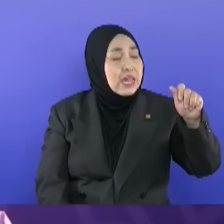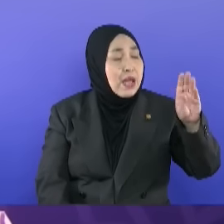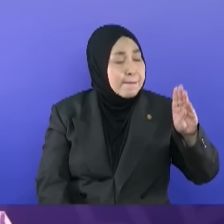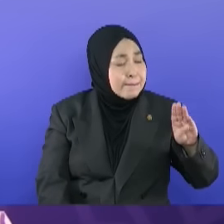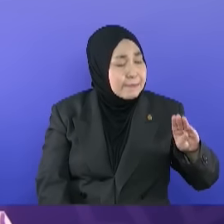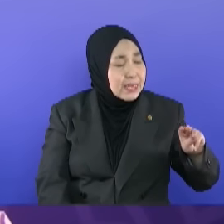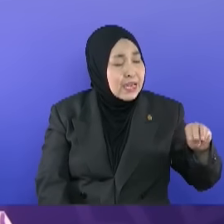millatahum